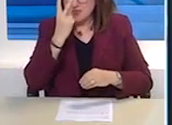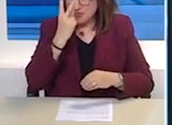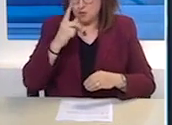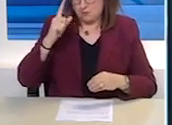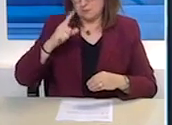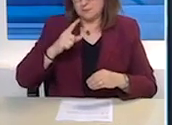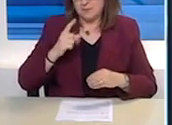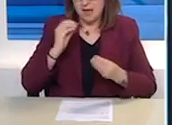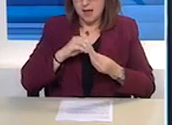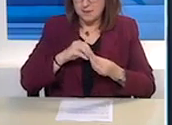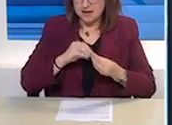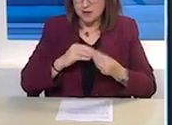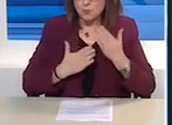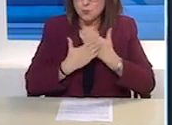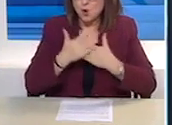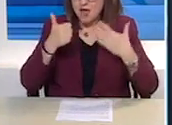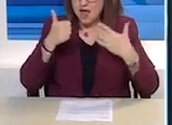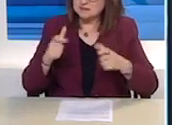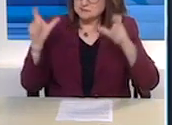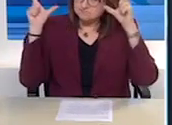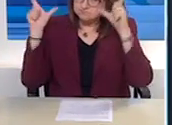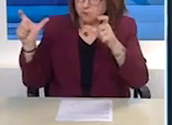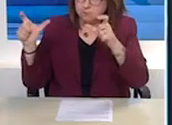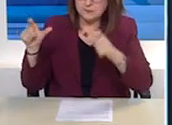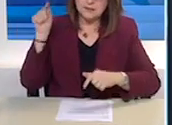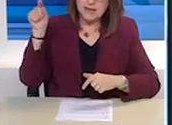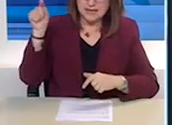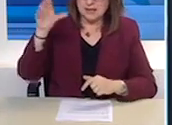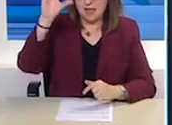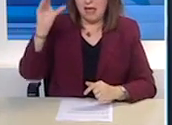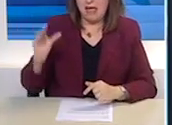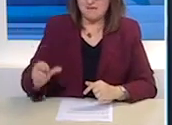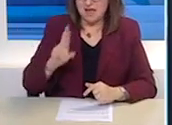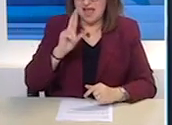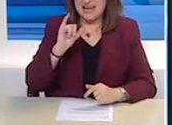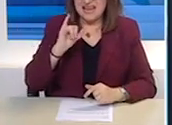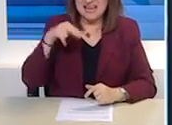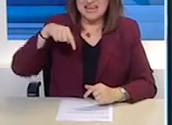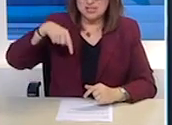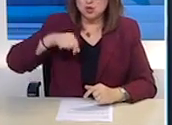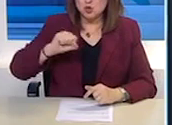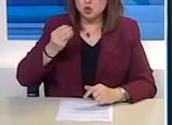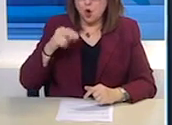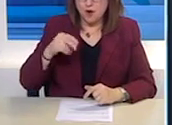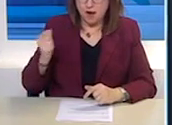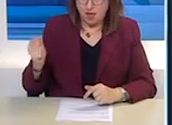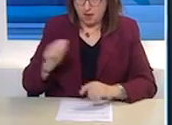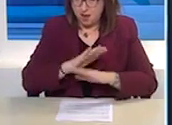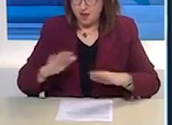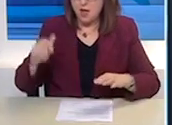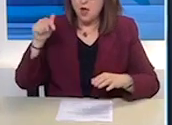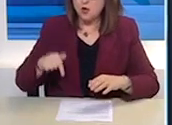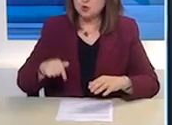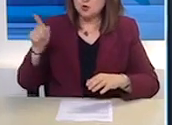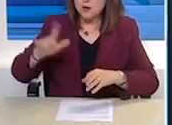σε πλήρη εφαρμογή και για τη συγκεκριμένη δομή. Με απόφαση του Υπουργού Μετανάστευσης και Ασύλου, η δομή τέθηκε σε πλήρη